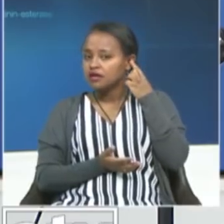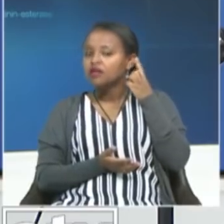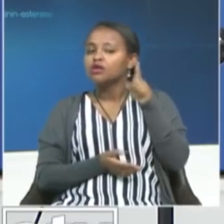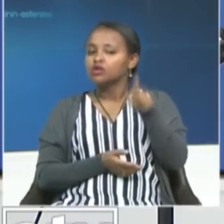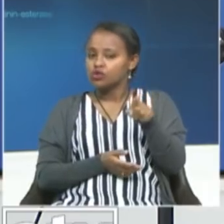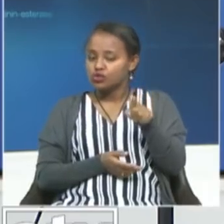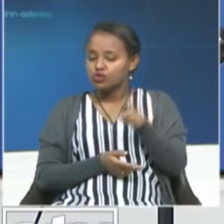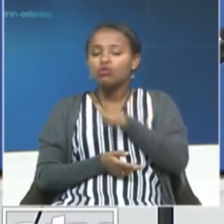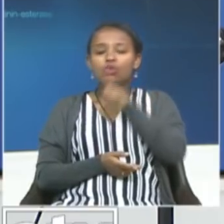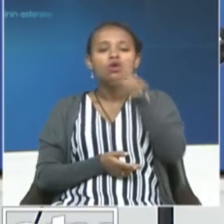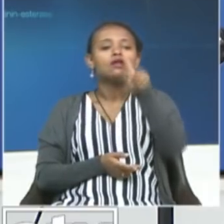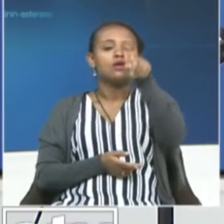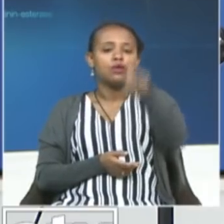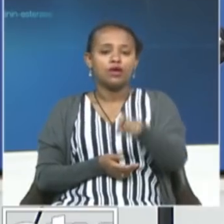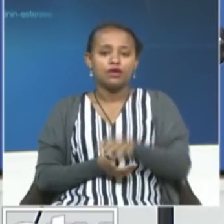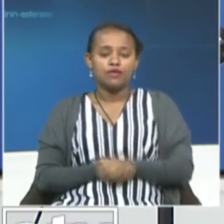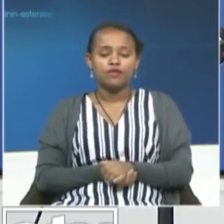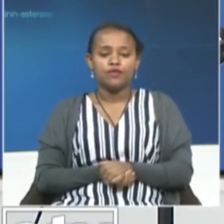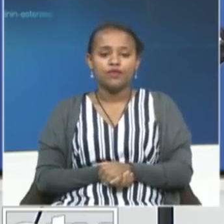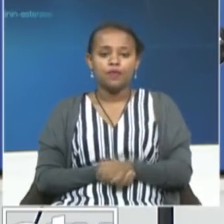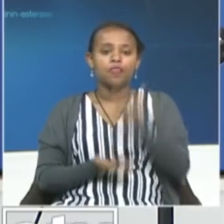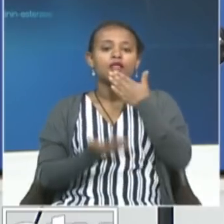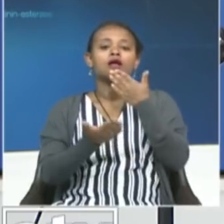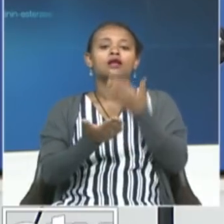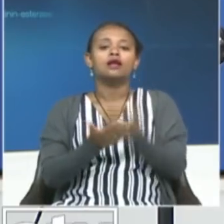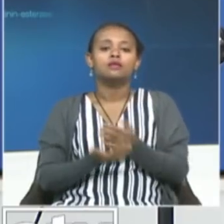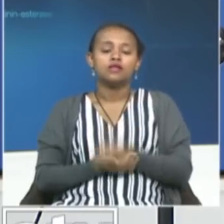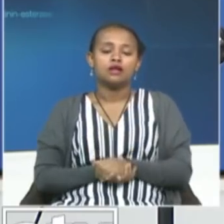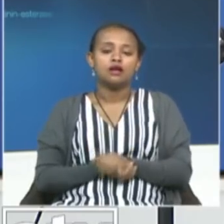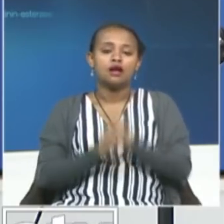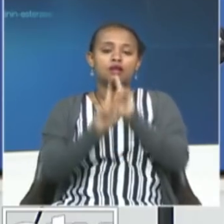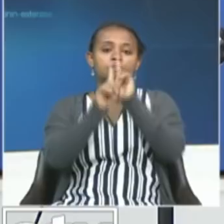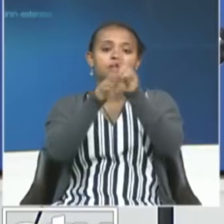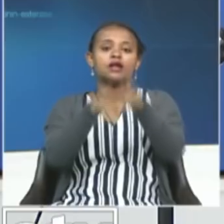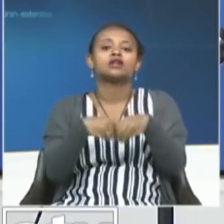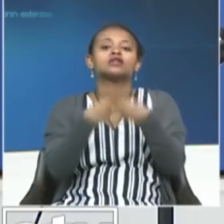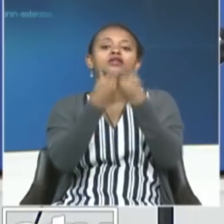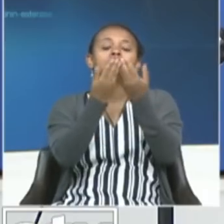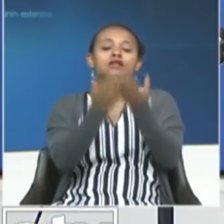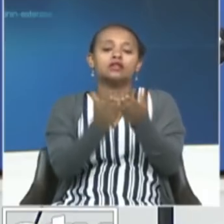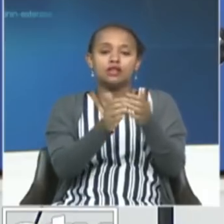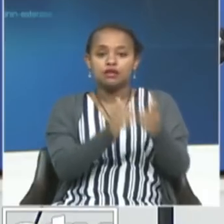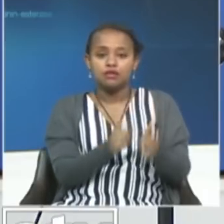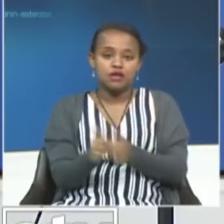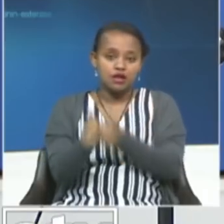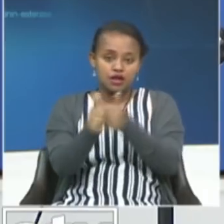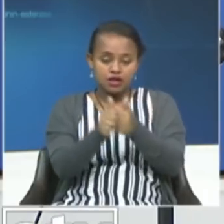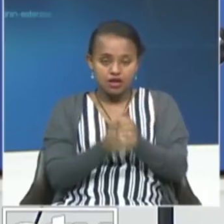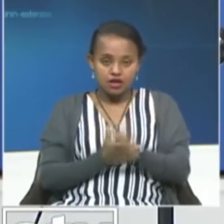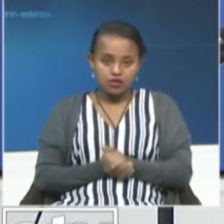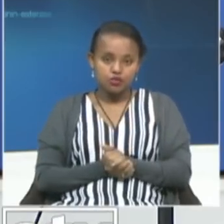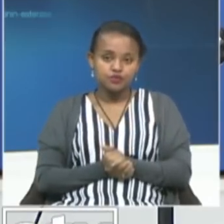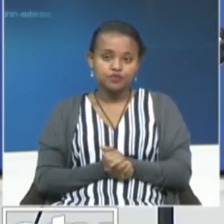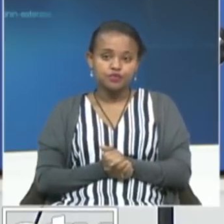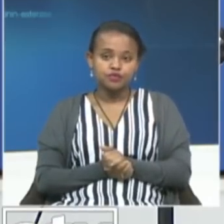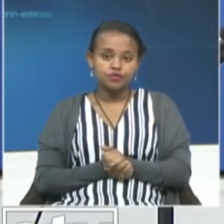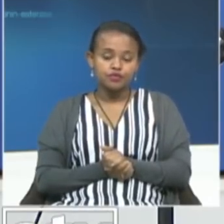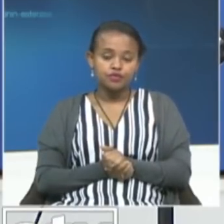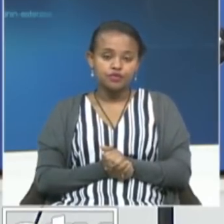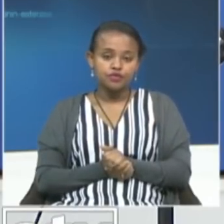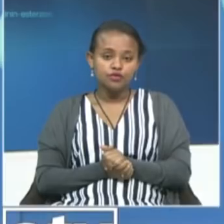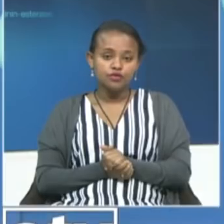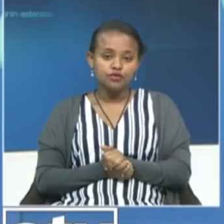እሱ ነው ያለው ነው። እሺ እናመሰግናለን፣ ምላሽ ሰጥበታል፣ ይከታተሉን። መልካም፣ የእሳቸውን ጥያቄ እንመልከተው